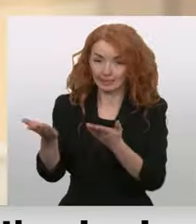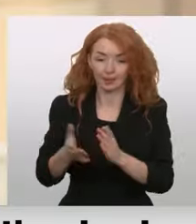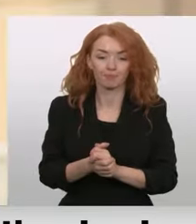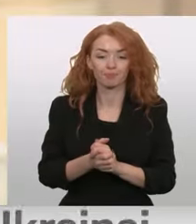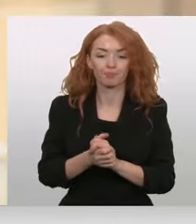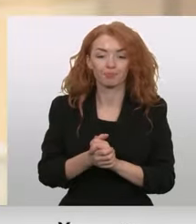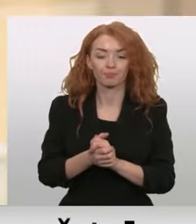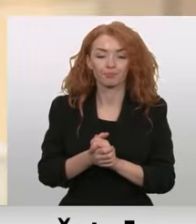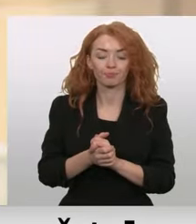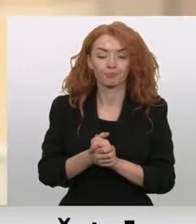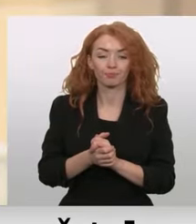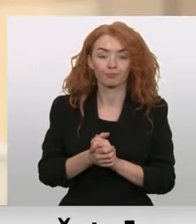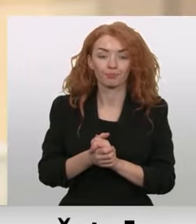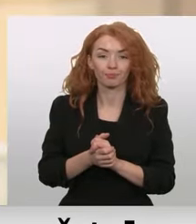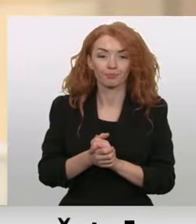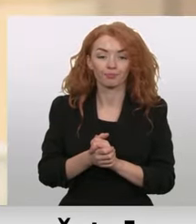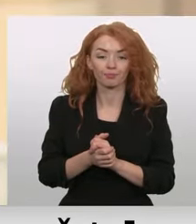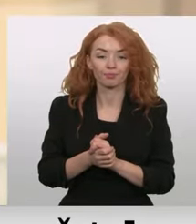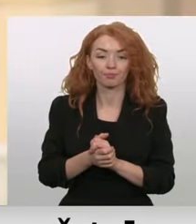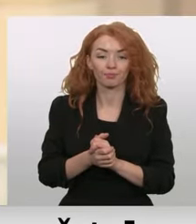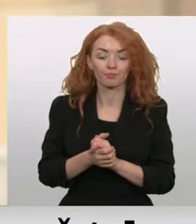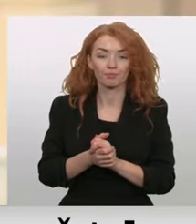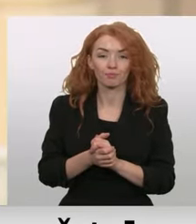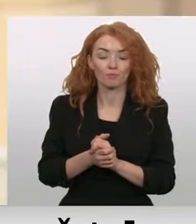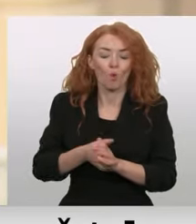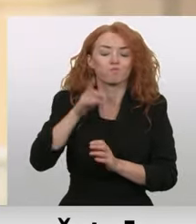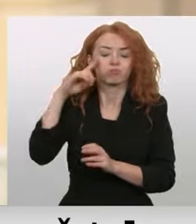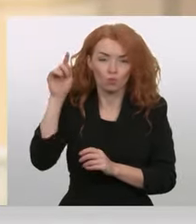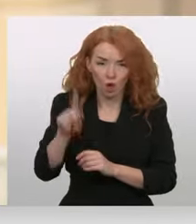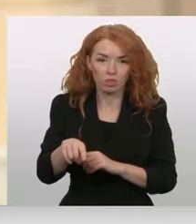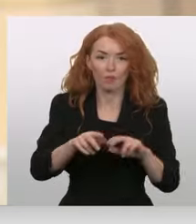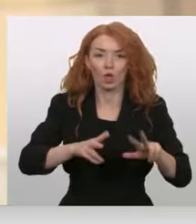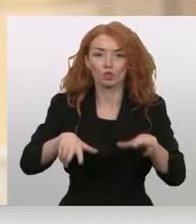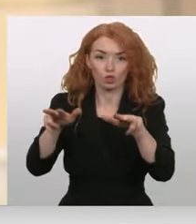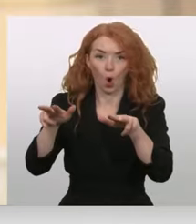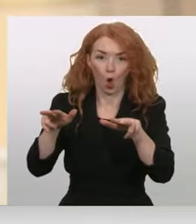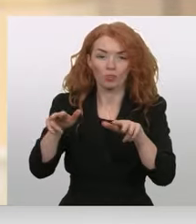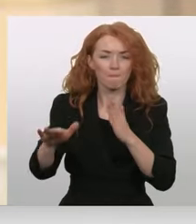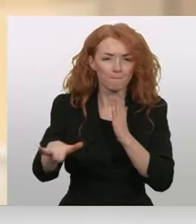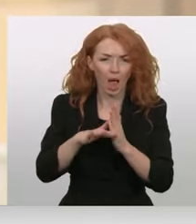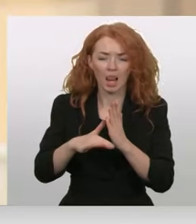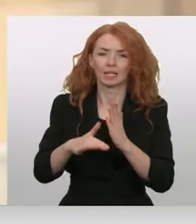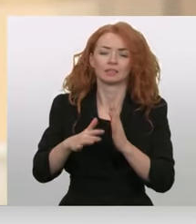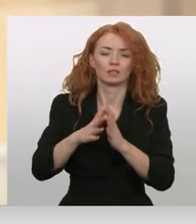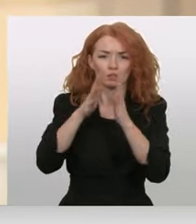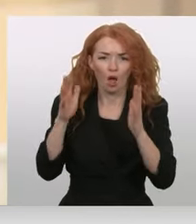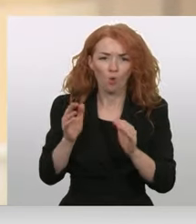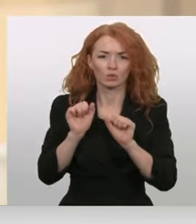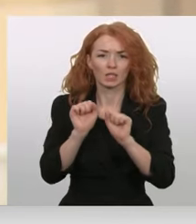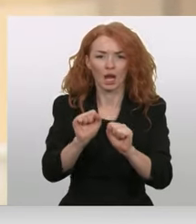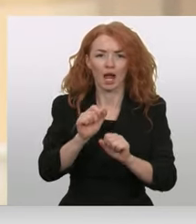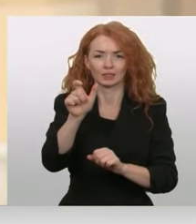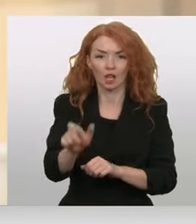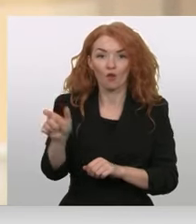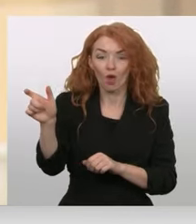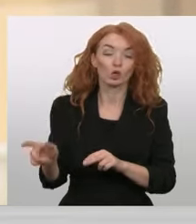Of course, drones help very much and helped already. Protams, droni mums ļoti palīdz un ir palīdzējuši aizsargāt mūsu cilvēkus.